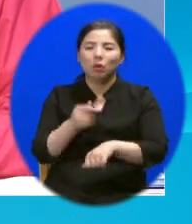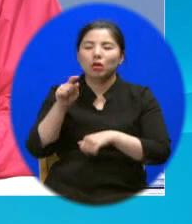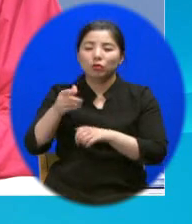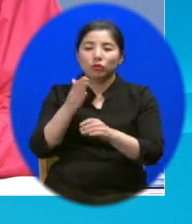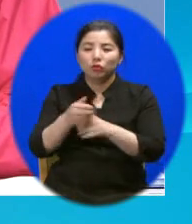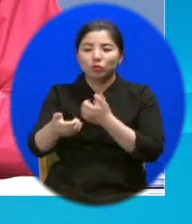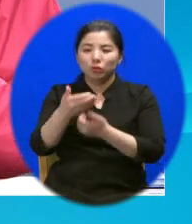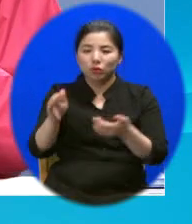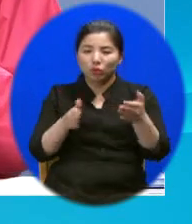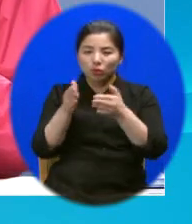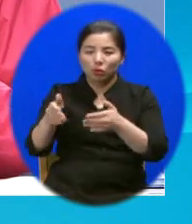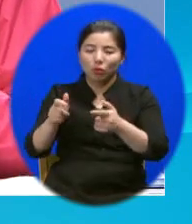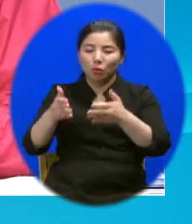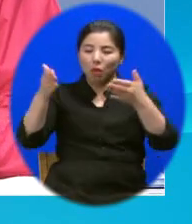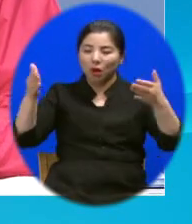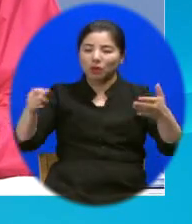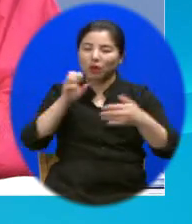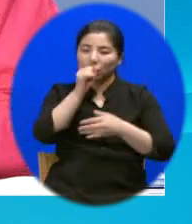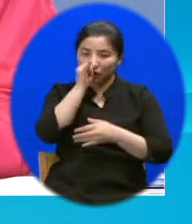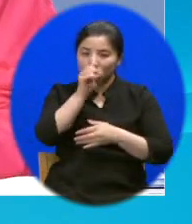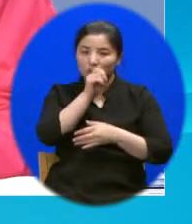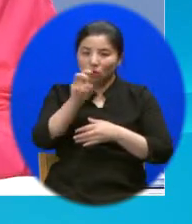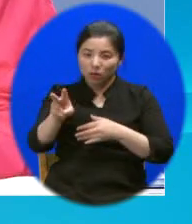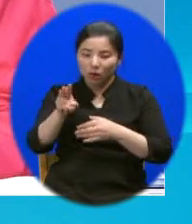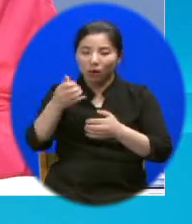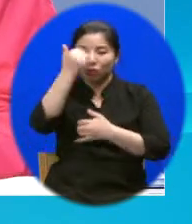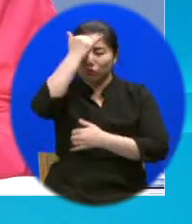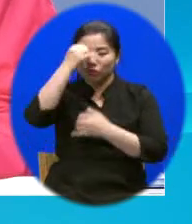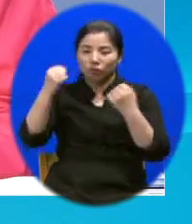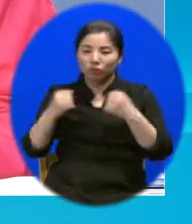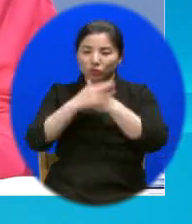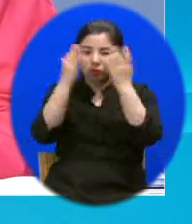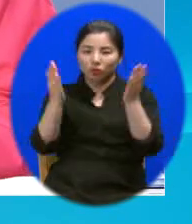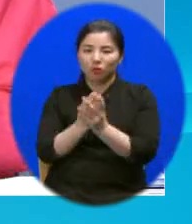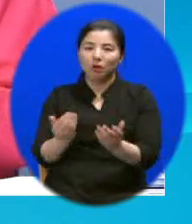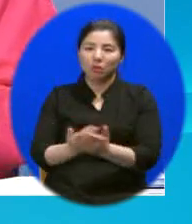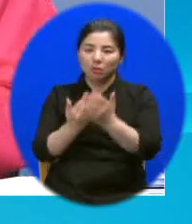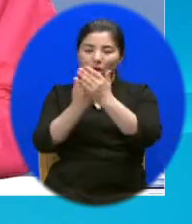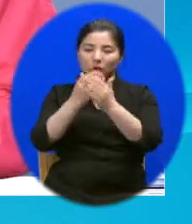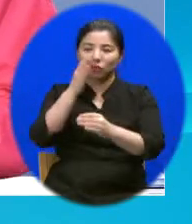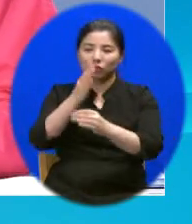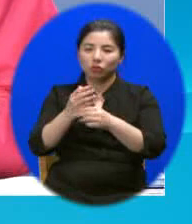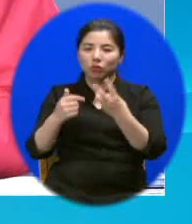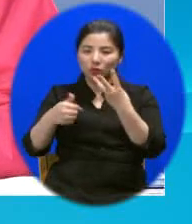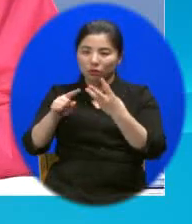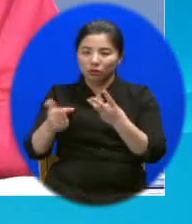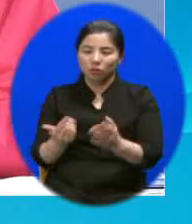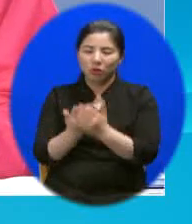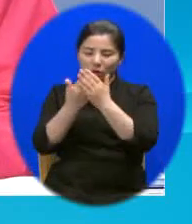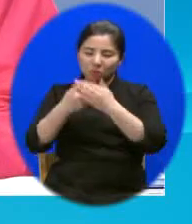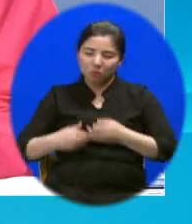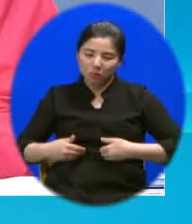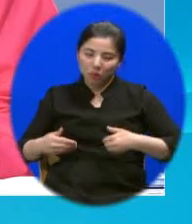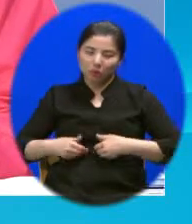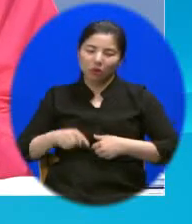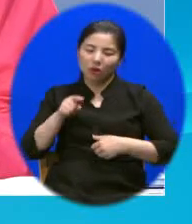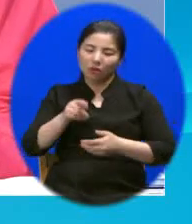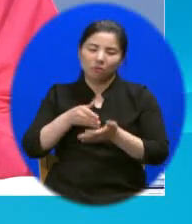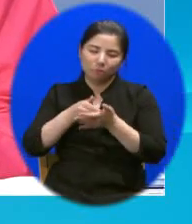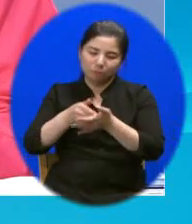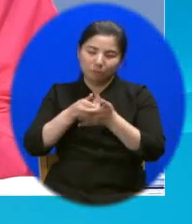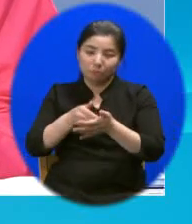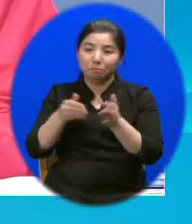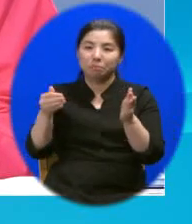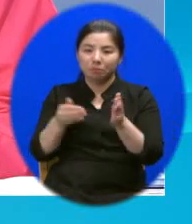중부고속도로 의 확장이 있어야만 충청북도 전체 발전이나 중도 참 군의 발전에서 필요하다 이런 주장을 끊임이